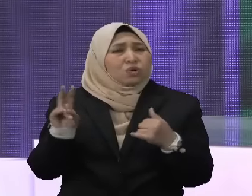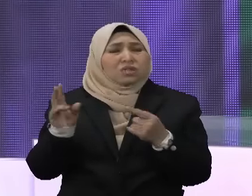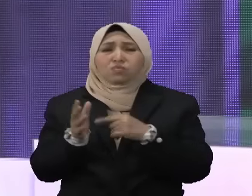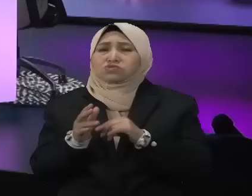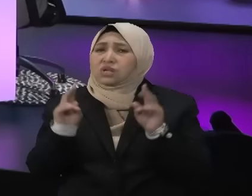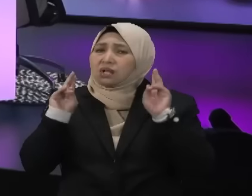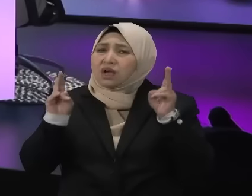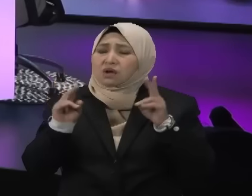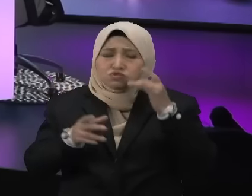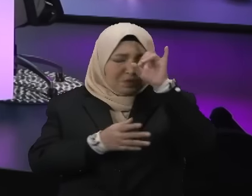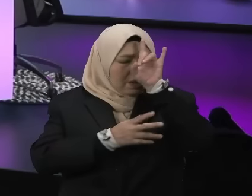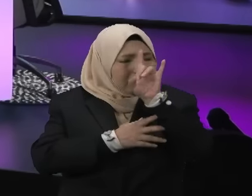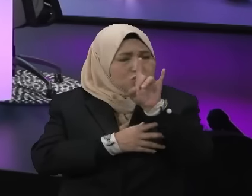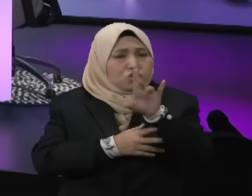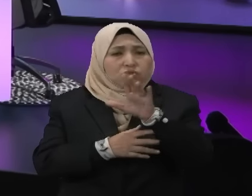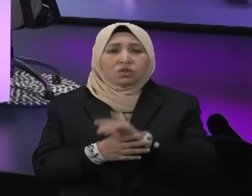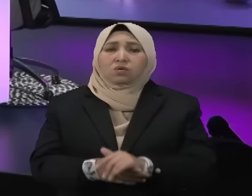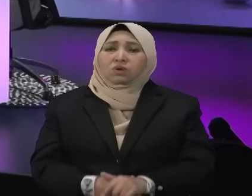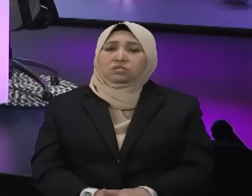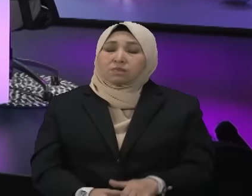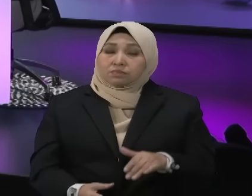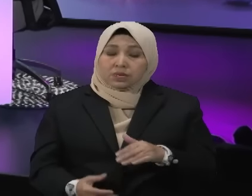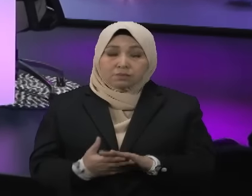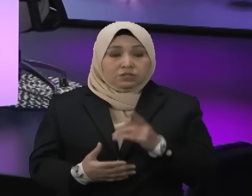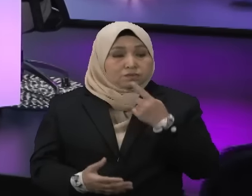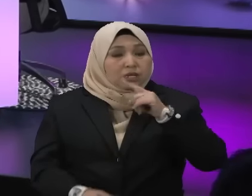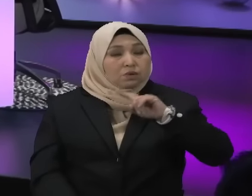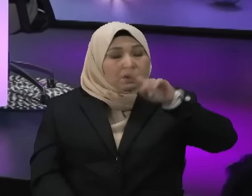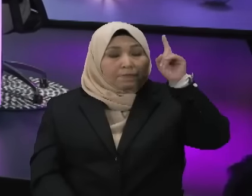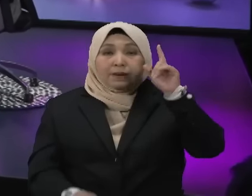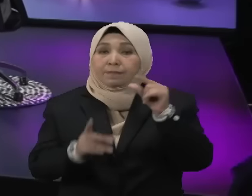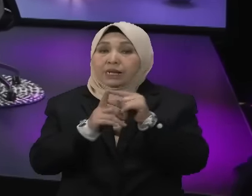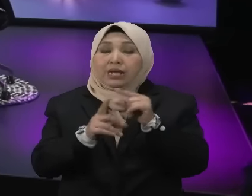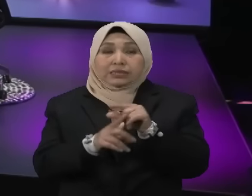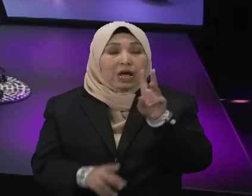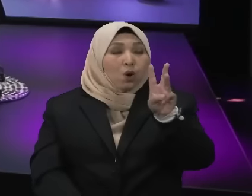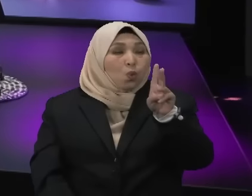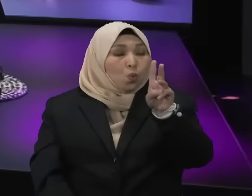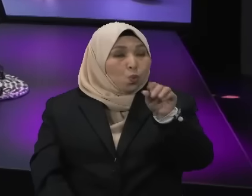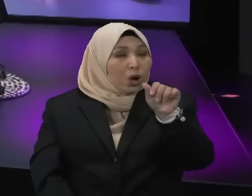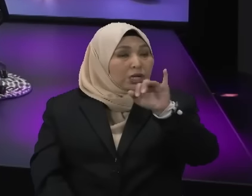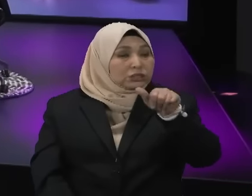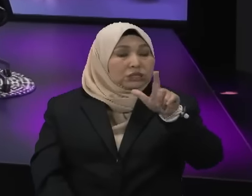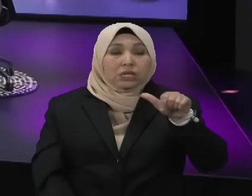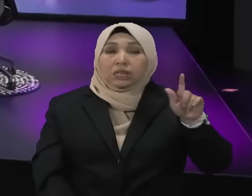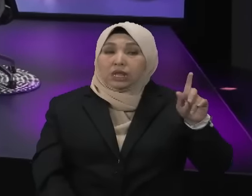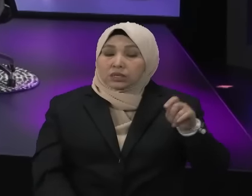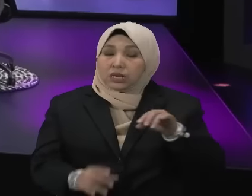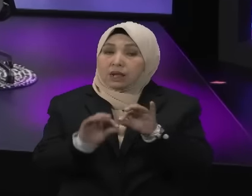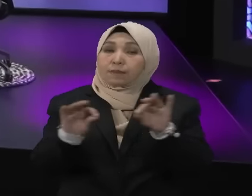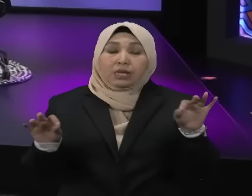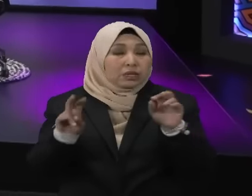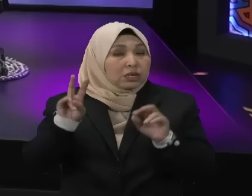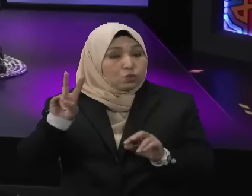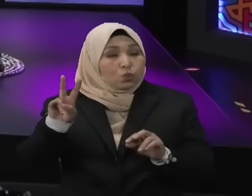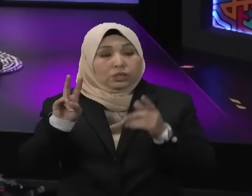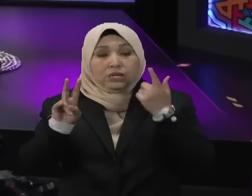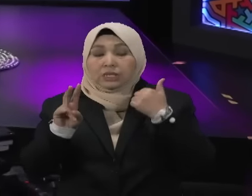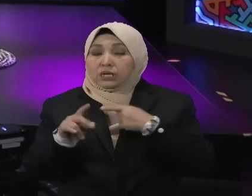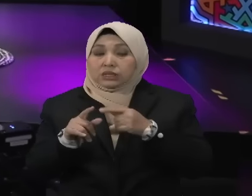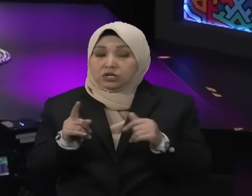Okay. Auzubillahi minasyaitonir rajim. Bismillahirrahmanirrahim. Perkataan wajilat di sini kita tengok dalam ayat yang kedua tadi, kita